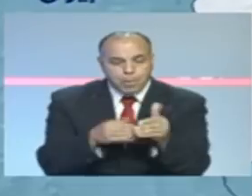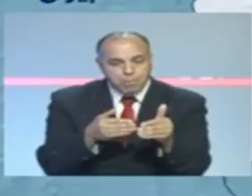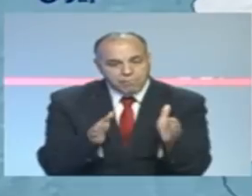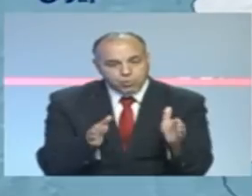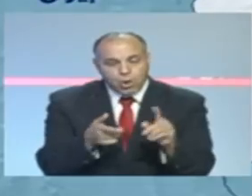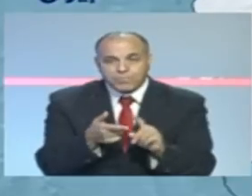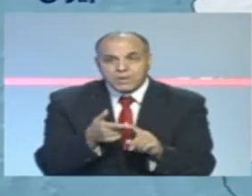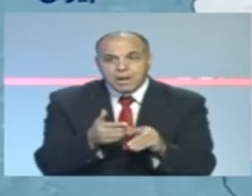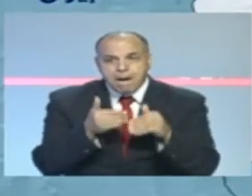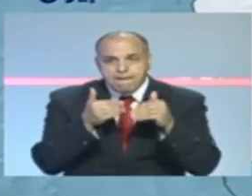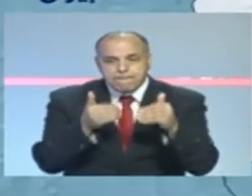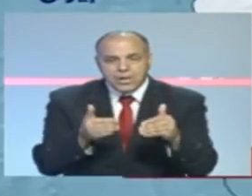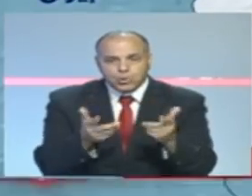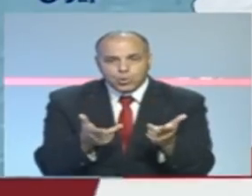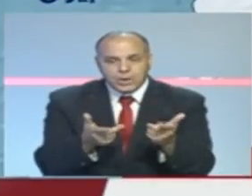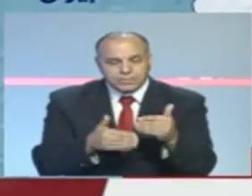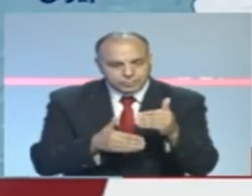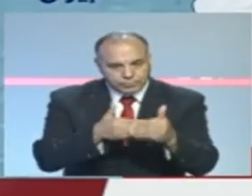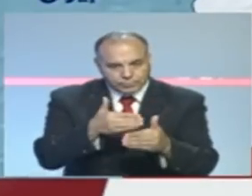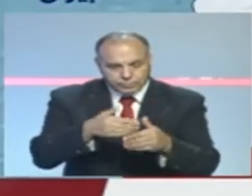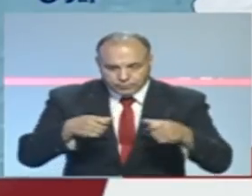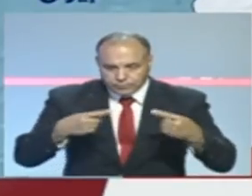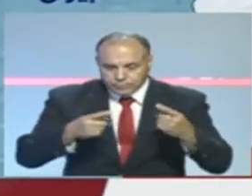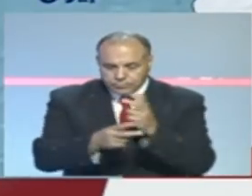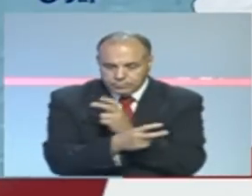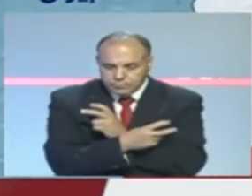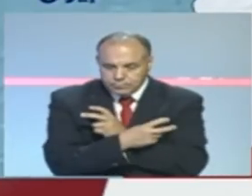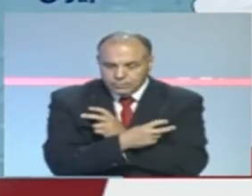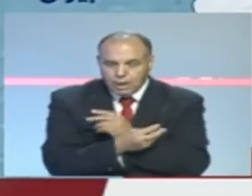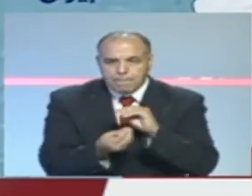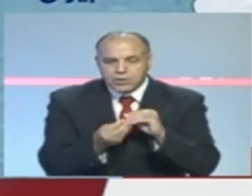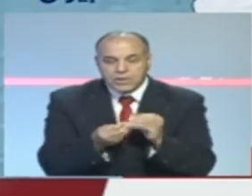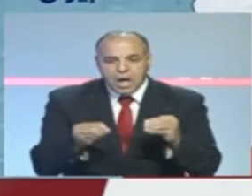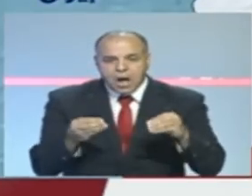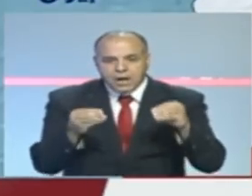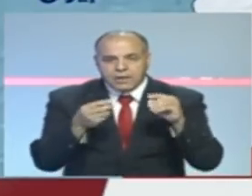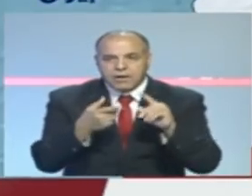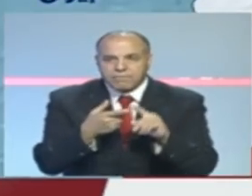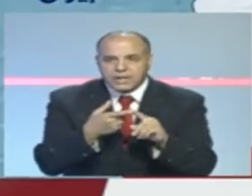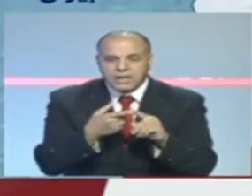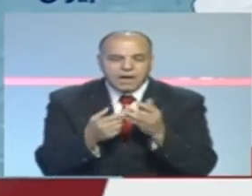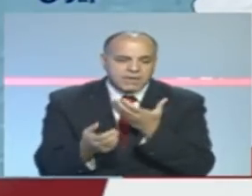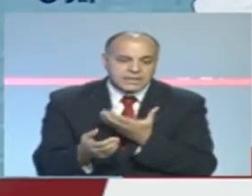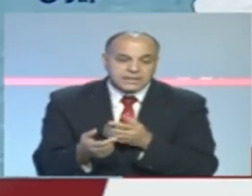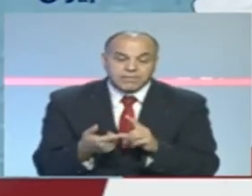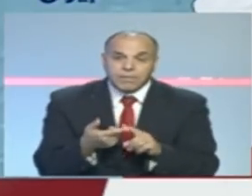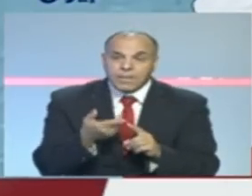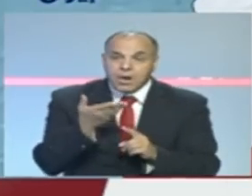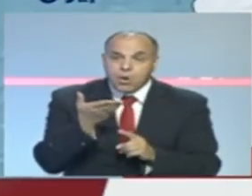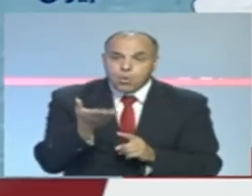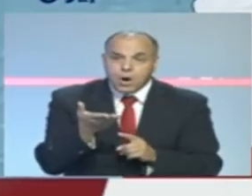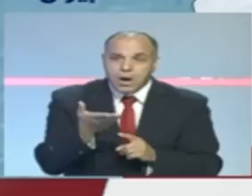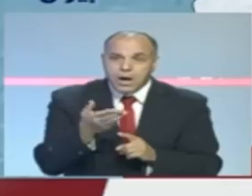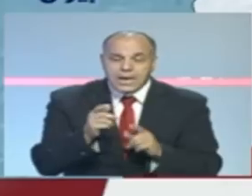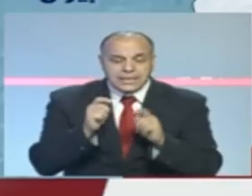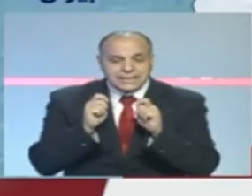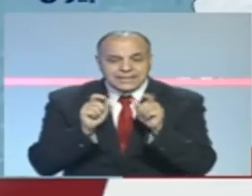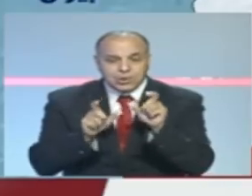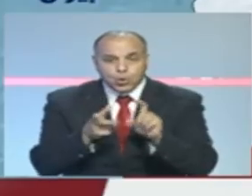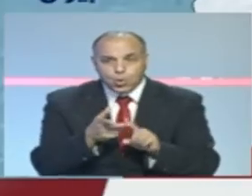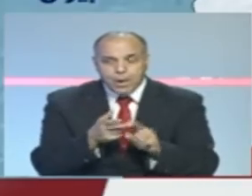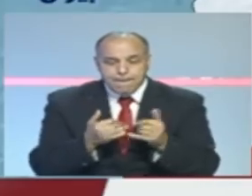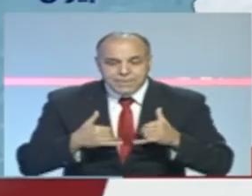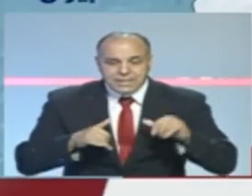بعد ما ادى تقدم مقاتلي طالبان الى تفاقم الازمه في البلاد وقال دبلوماسيون ان مجلس